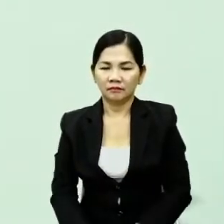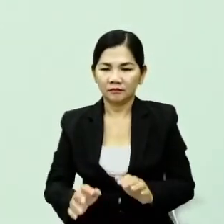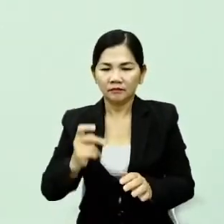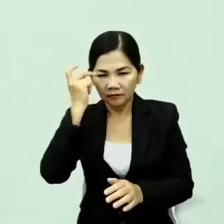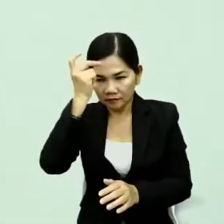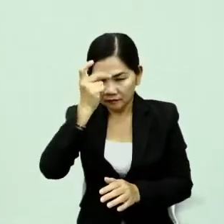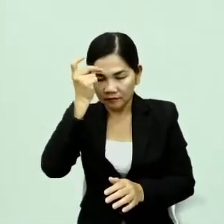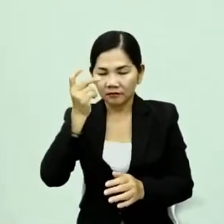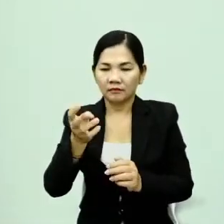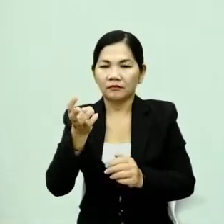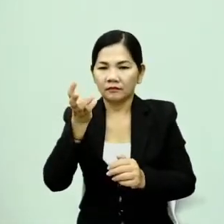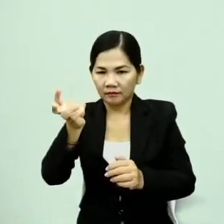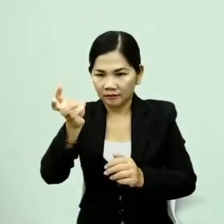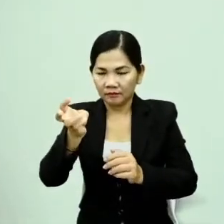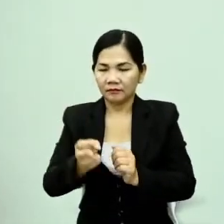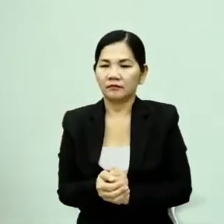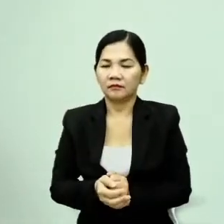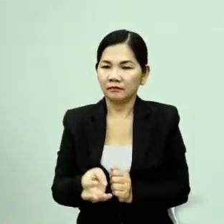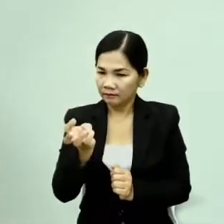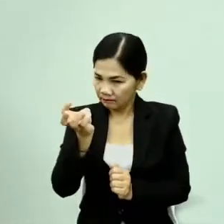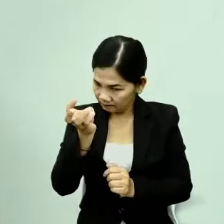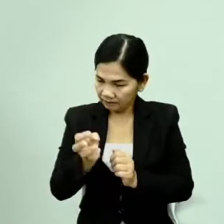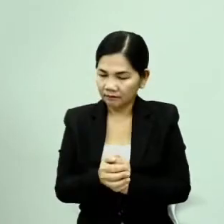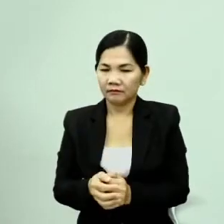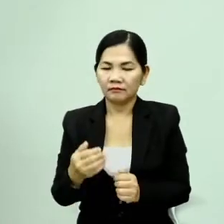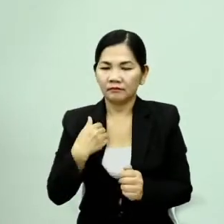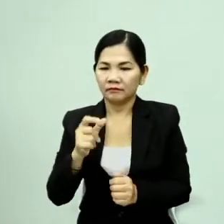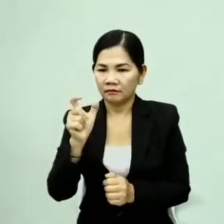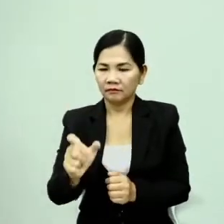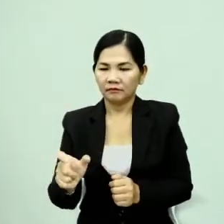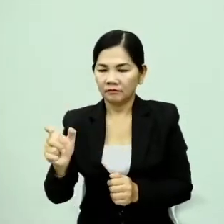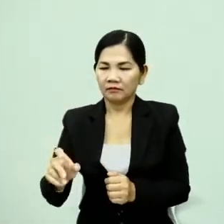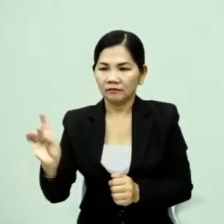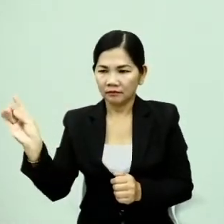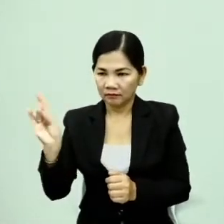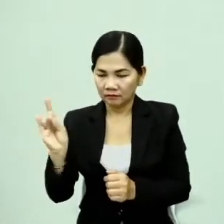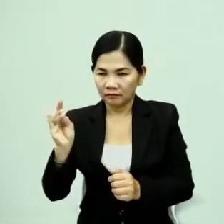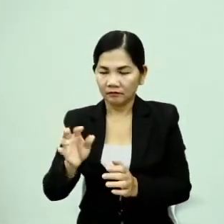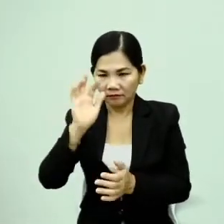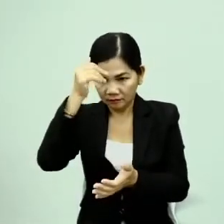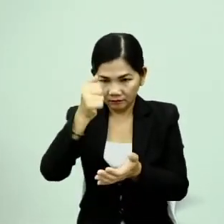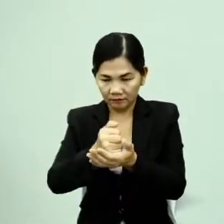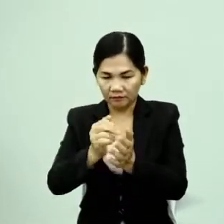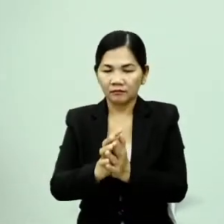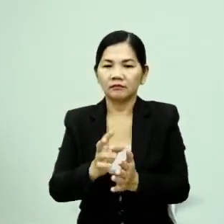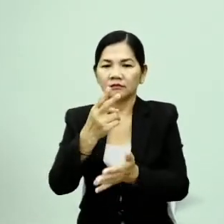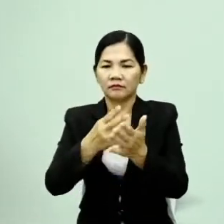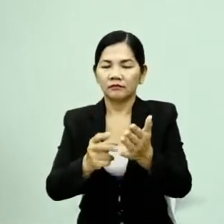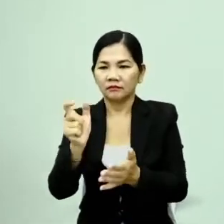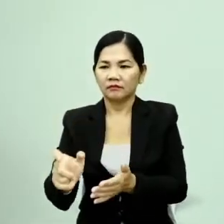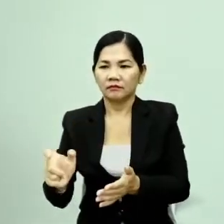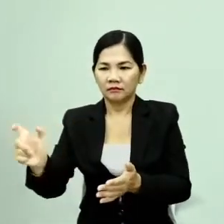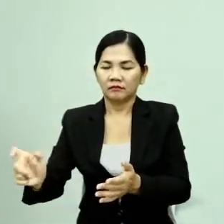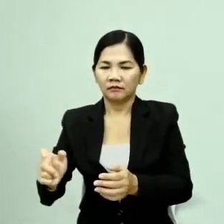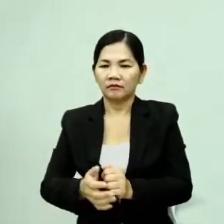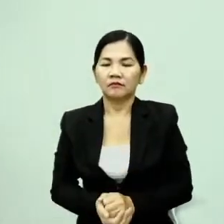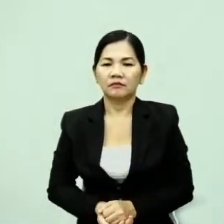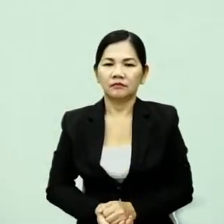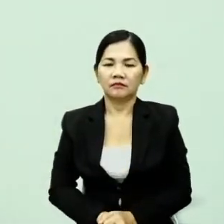cật bằng tay sân con nhé cha con cật mỡ cha sạt nó ngập ta bắt đầu bị chọi vậy cha tới chợ đó mà nụ